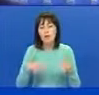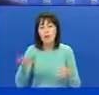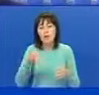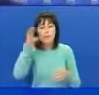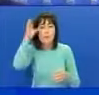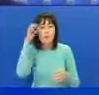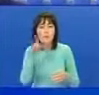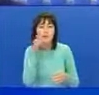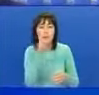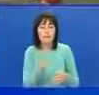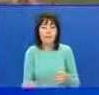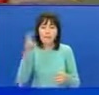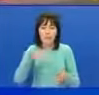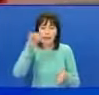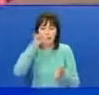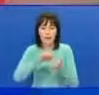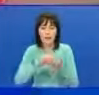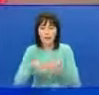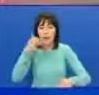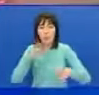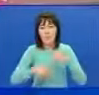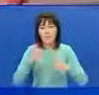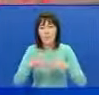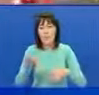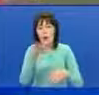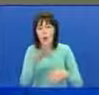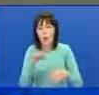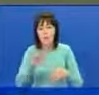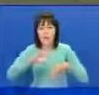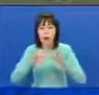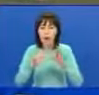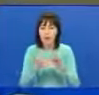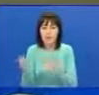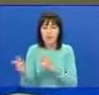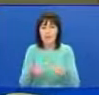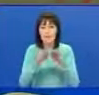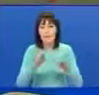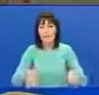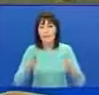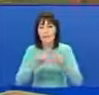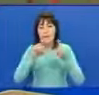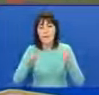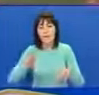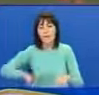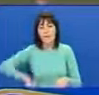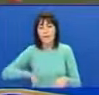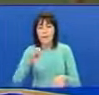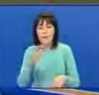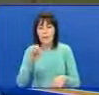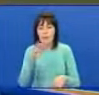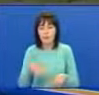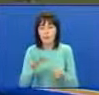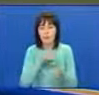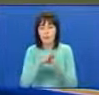Өзбекстанның жасөспірімдер командалары қатысты. Турнирді футболдан облыстық олимпиада резервін дайындайтын балалар мен жасөспірімдер мектебінің директоры Ермек Дәрменов